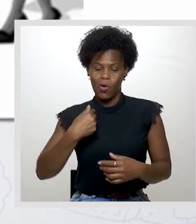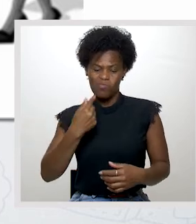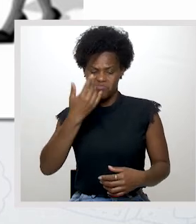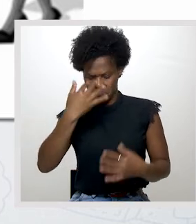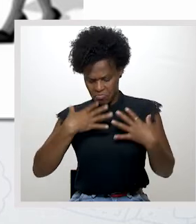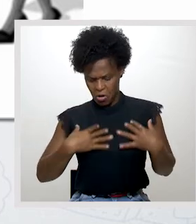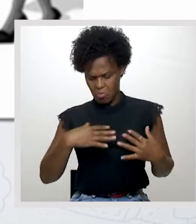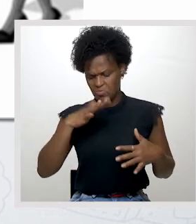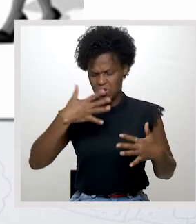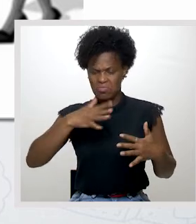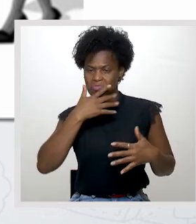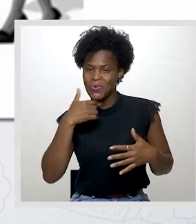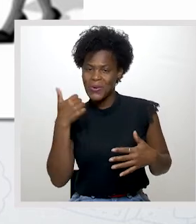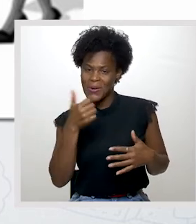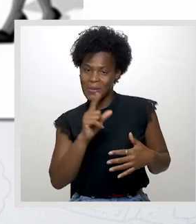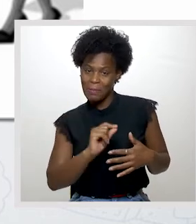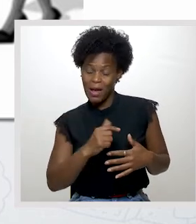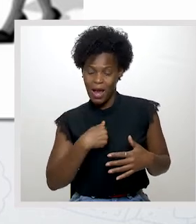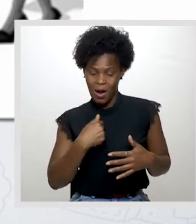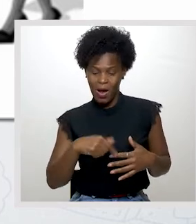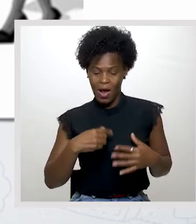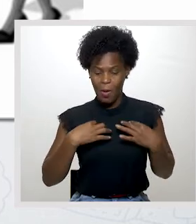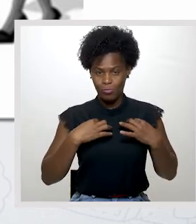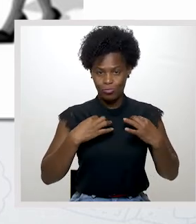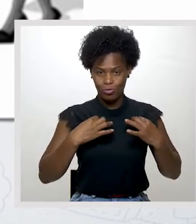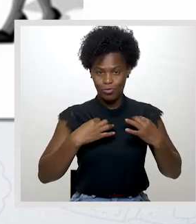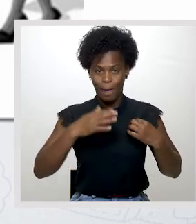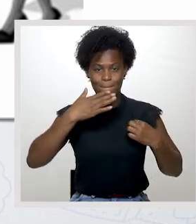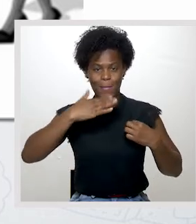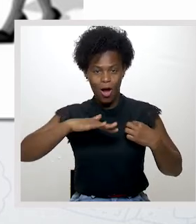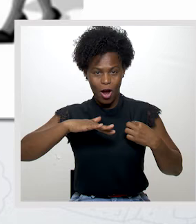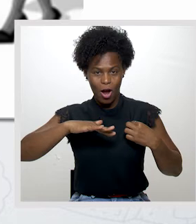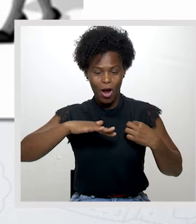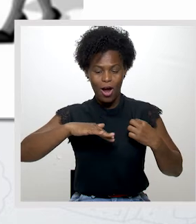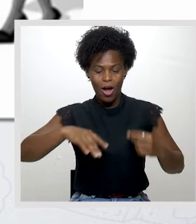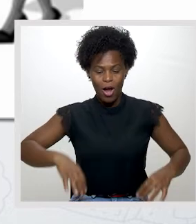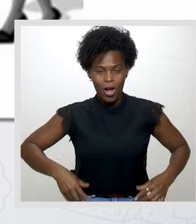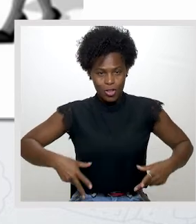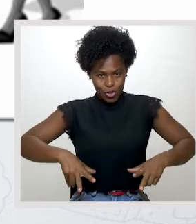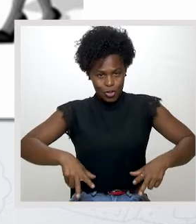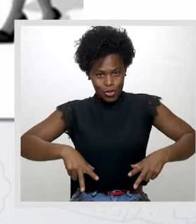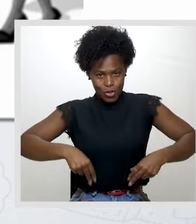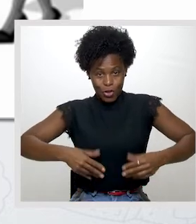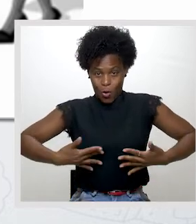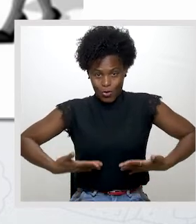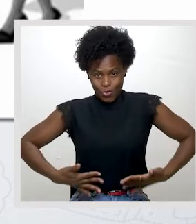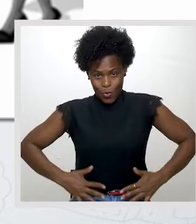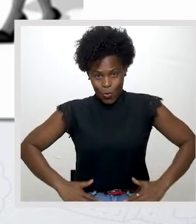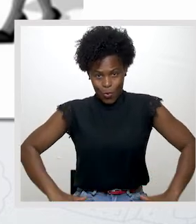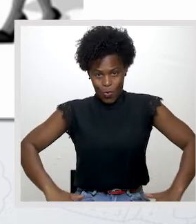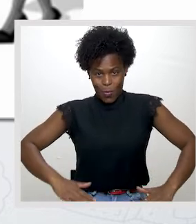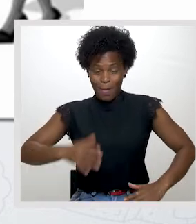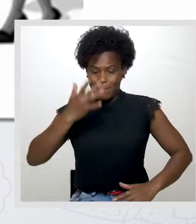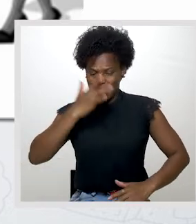et belle. Je porte une blouse blanche, une jupe noire, des collants